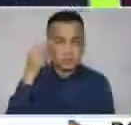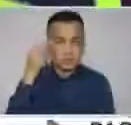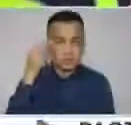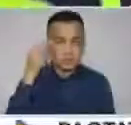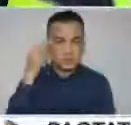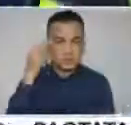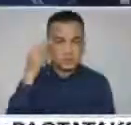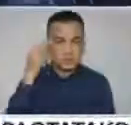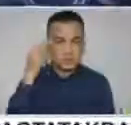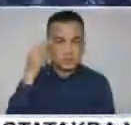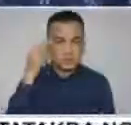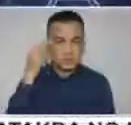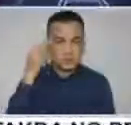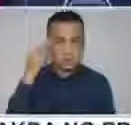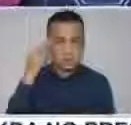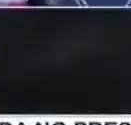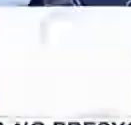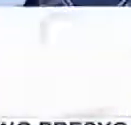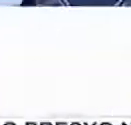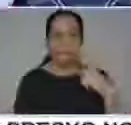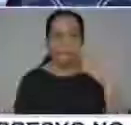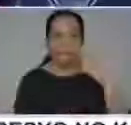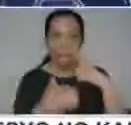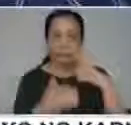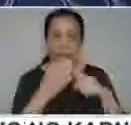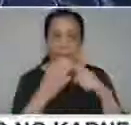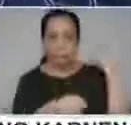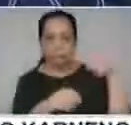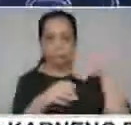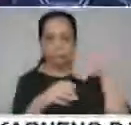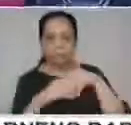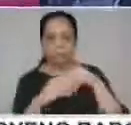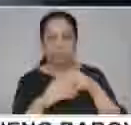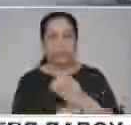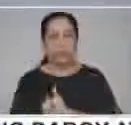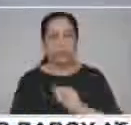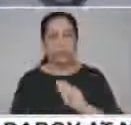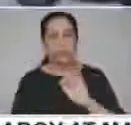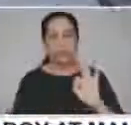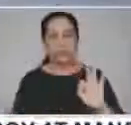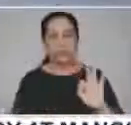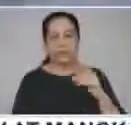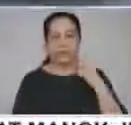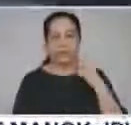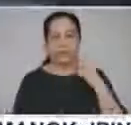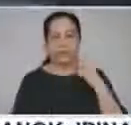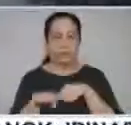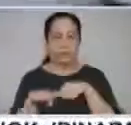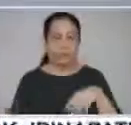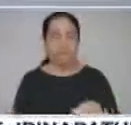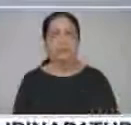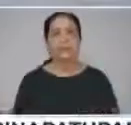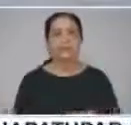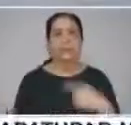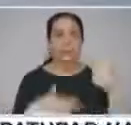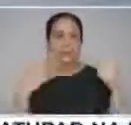nauhuli, mga bus na nagsasakay ng mga pasaherong walang face shield, mga nag-overloading o siksikan, at meron